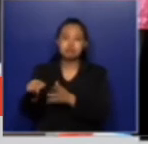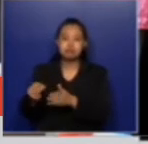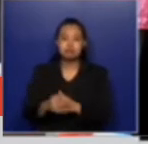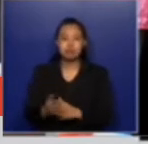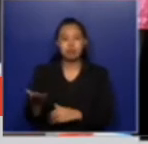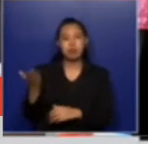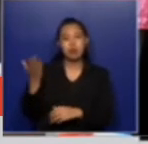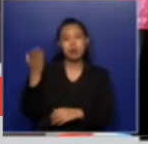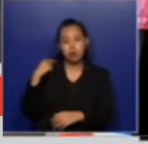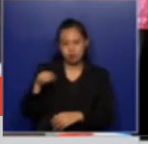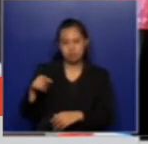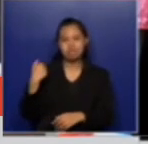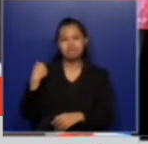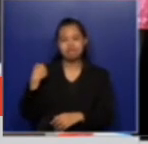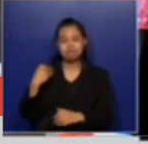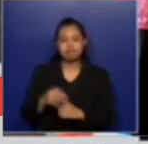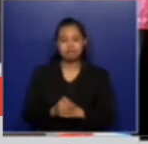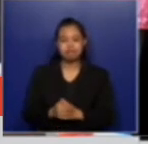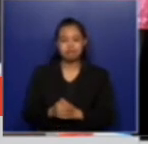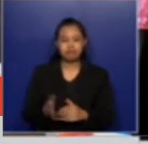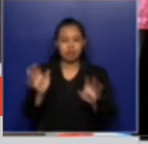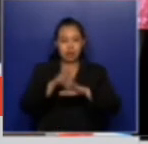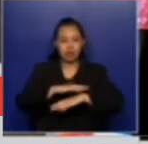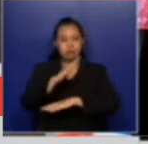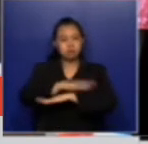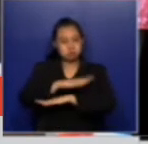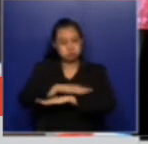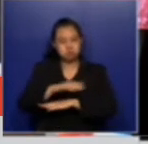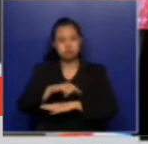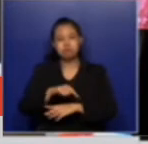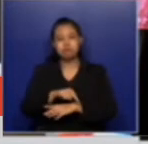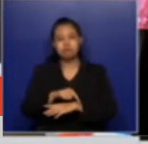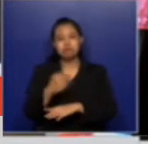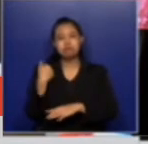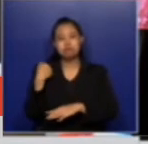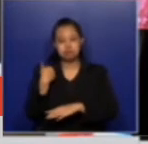แล้วเหมือนกับใบเสร็จในหน้าหนังสือพิมพ์ที่เขียนมาเลยครับ